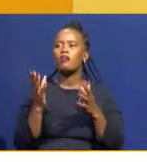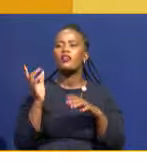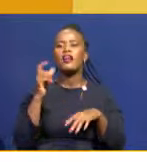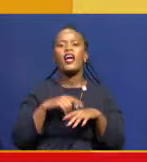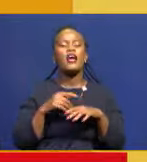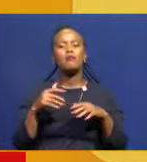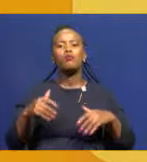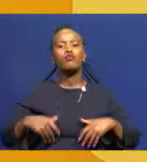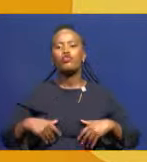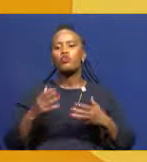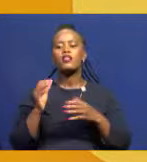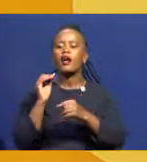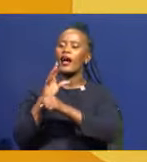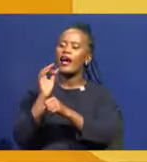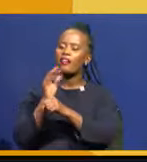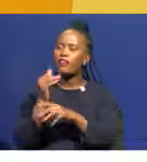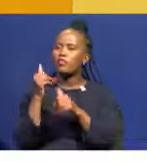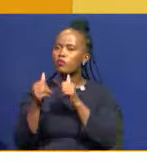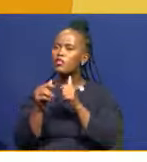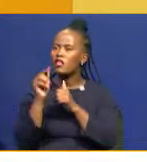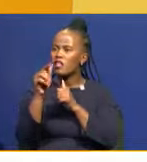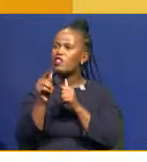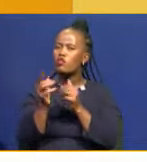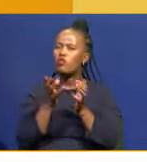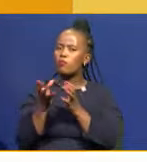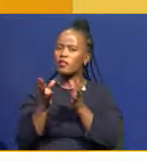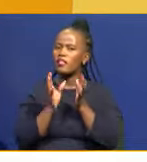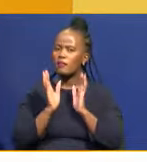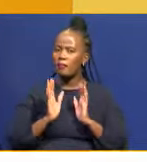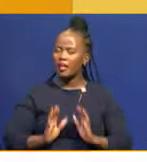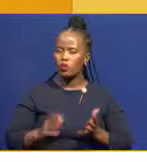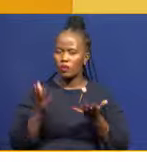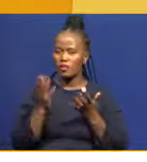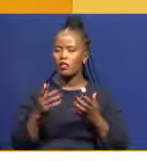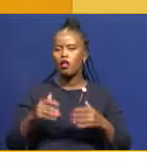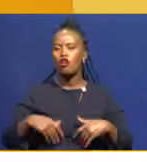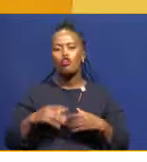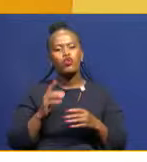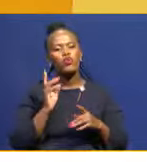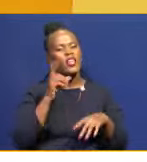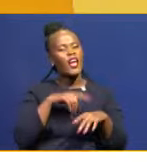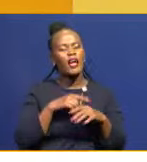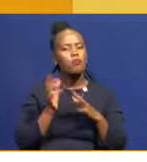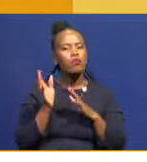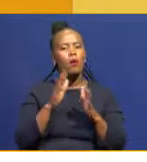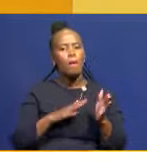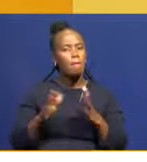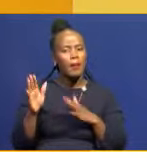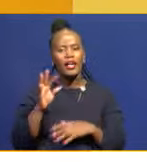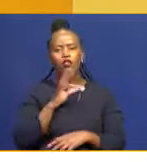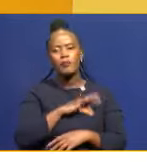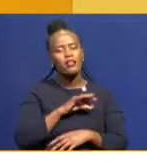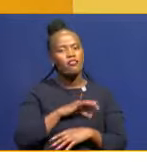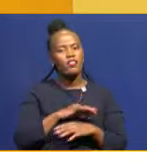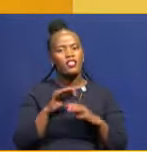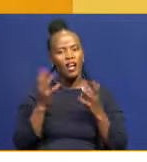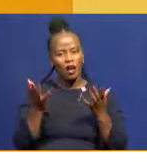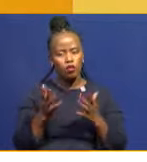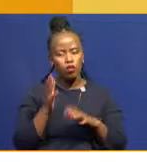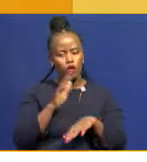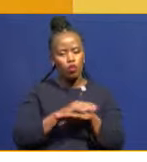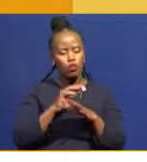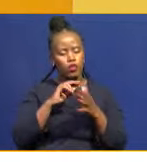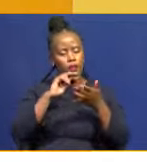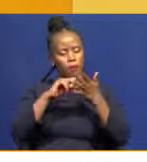je, uko na mipango gani kwa niaba ya, kwa sababu wewe ni mfanyabiashara ambaye umekuwa katika sekta ya biashara kwa miaka na mikaka, bila shaka una miradi mizuri na